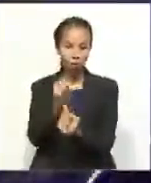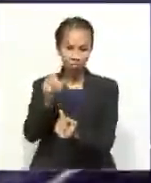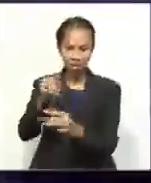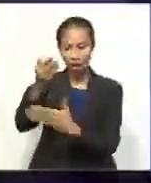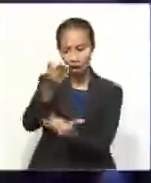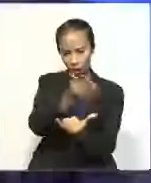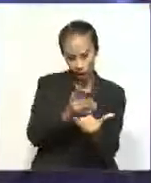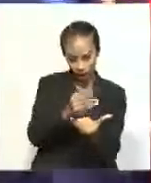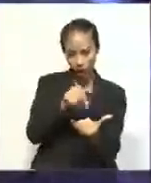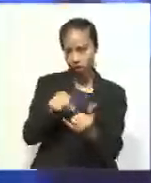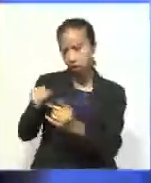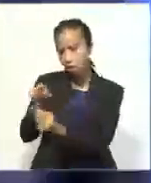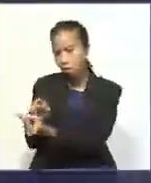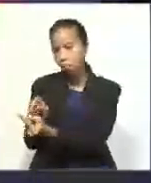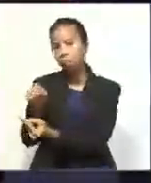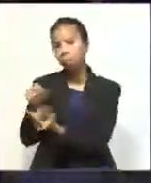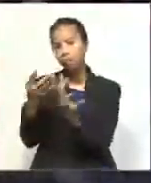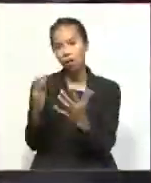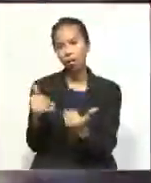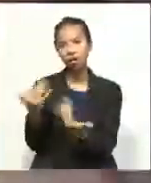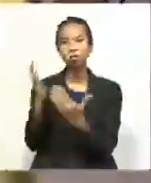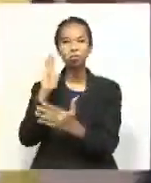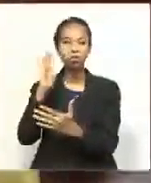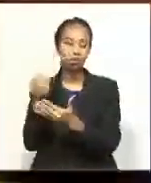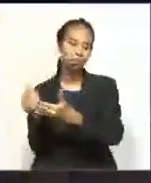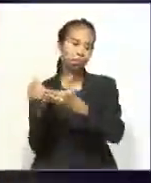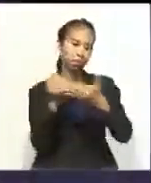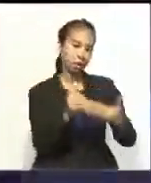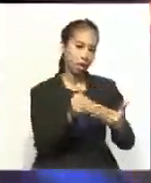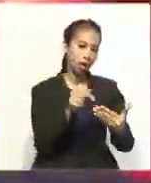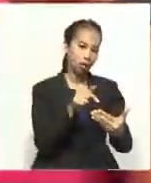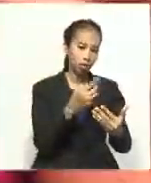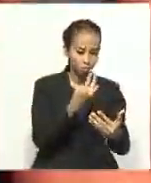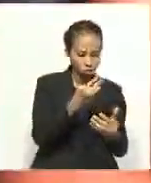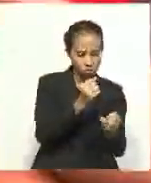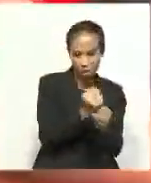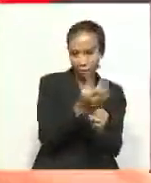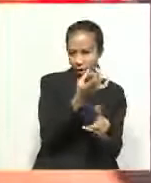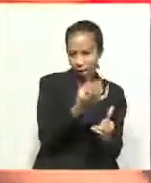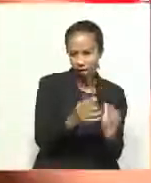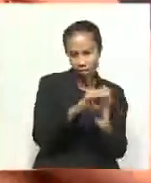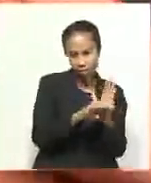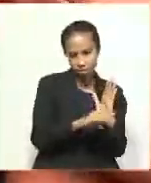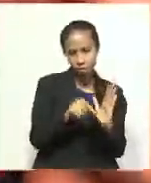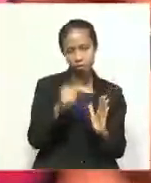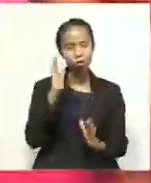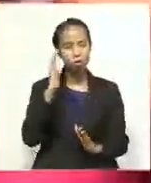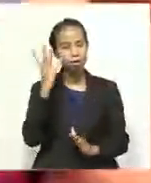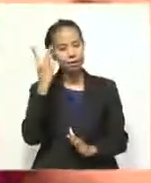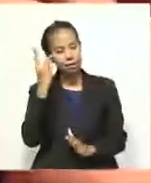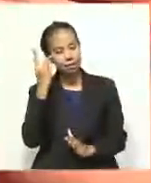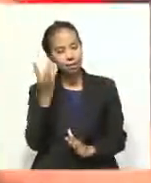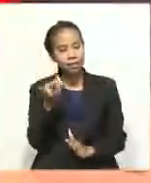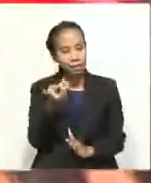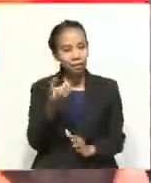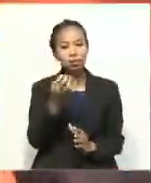พด้วยนะครับซึ่งหลังจากมีการนำตัวนายธนกิจไปทำแผนและนำกลับมาคุมขังนะครับนายธนกิจนั้นมีอาการเครียดเล็กน้อยแต่ยังกินข้า